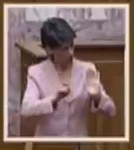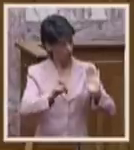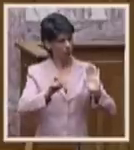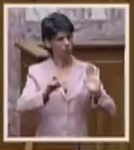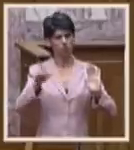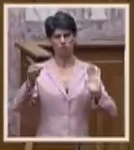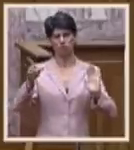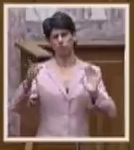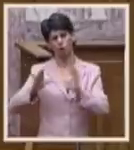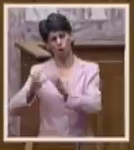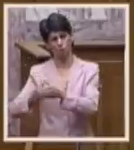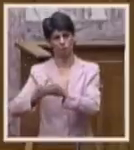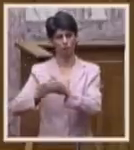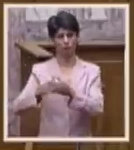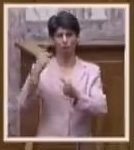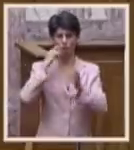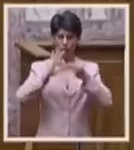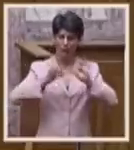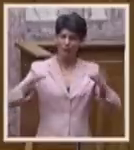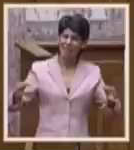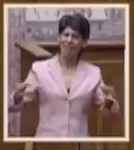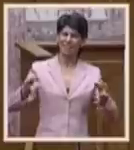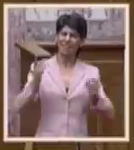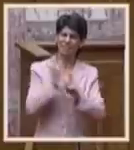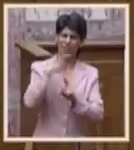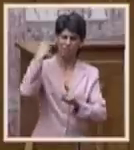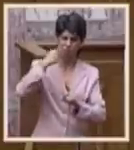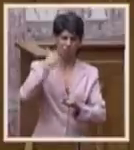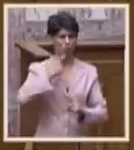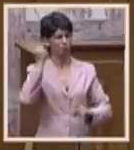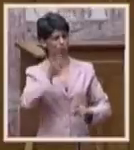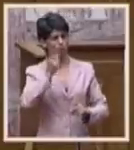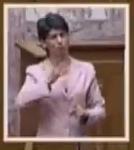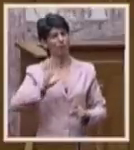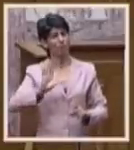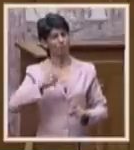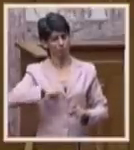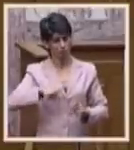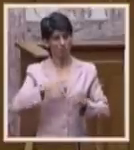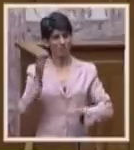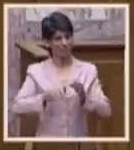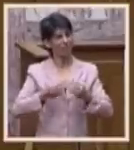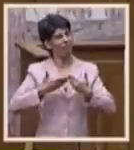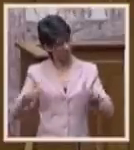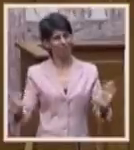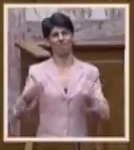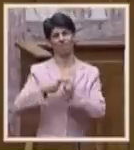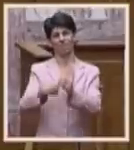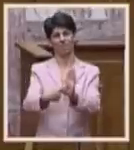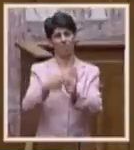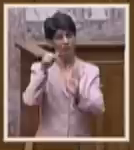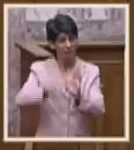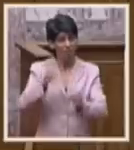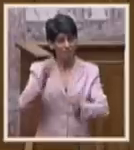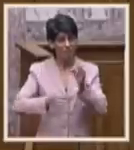εκκλήσεις αναλυτών έγκυρων και μη. Σήμερα αυτή η συζήτηση έχει γίνει